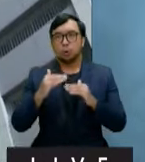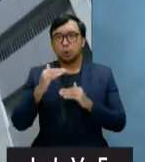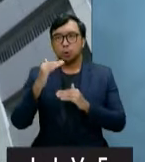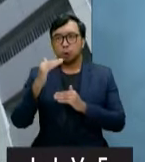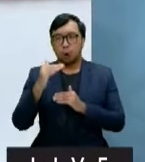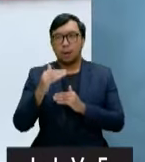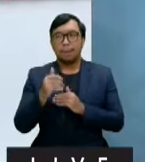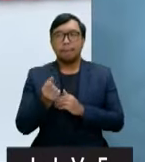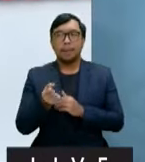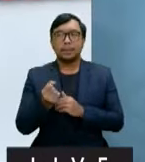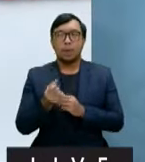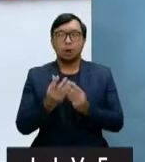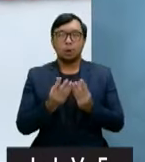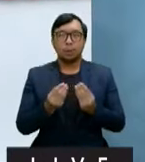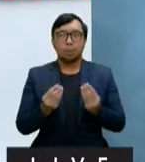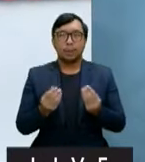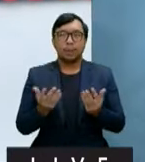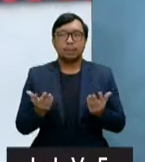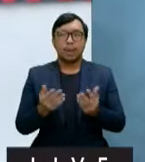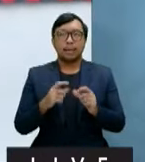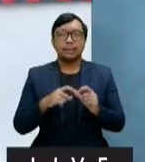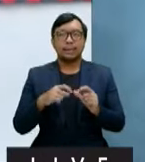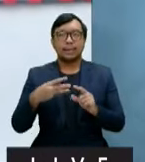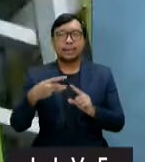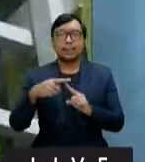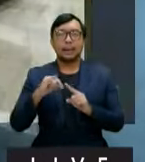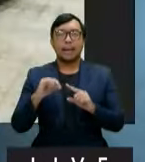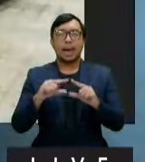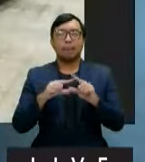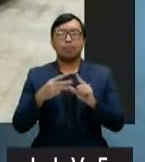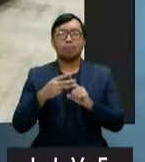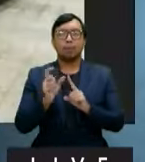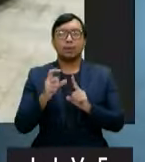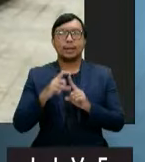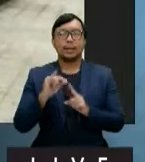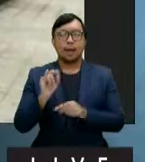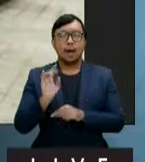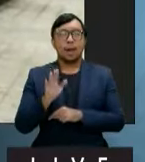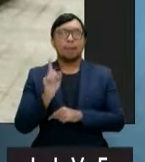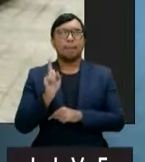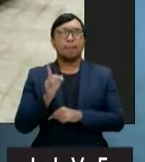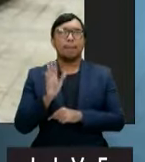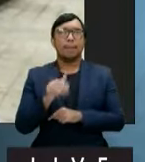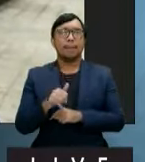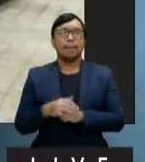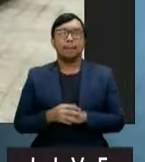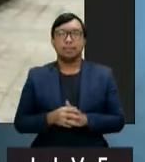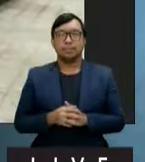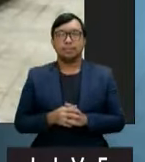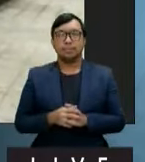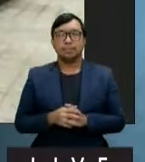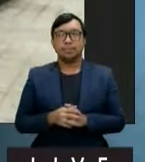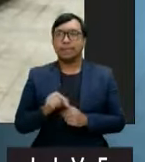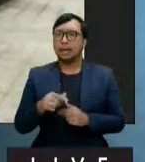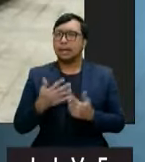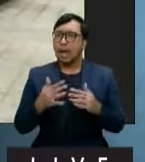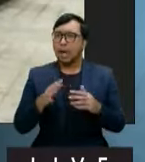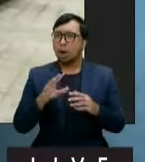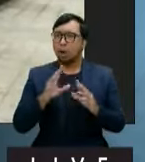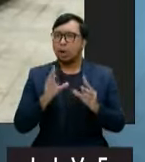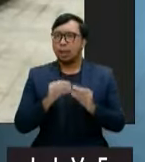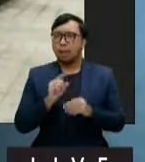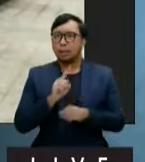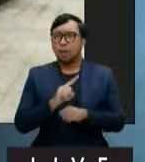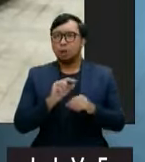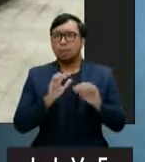Selatan, site. Baik Zul, ini informasinya kan kapasitas dari rusun Pasar Rumput ini sekitar 1.900-an begitu ya. Dari